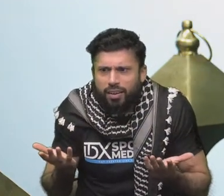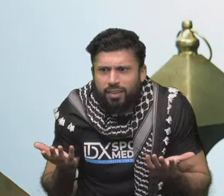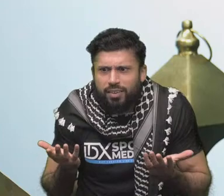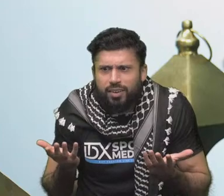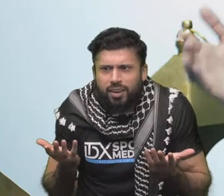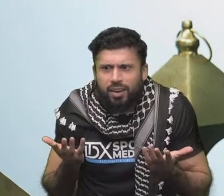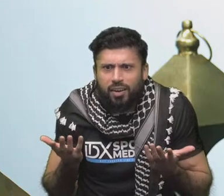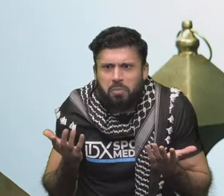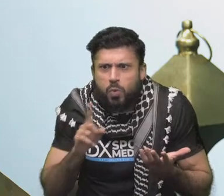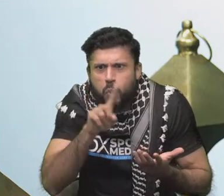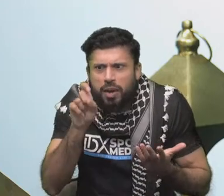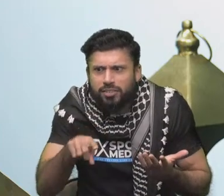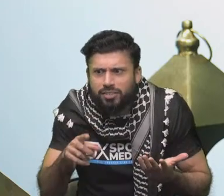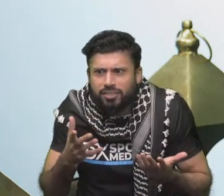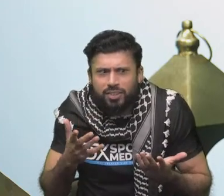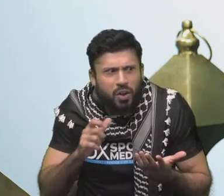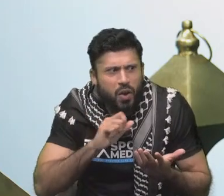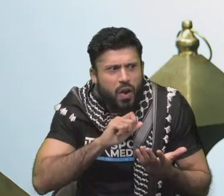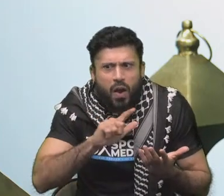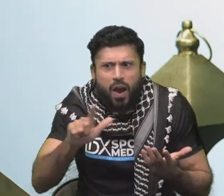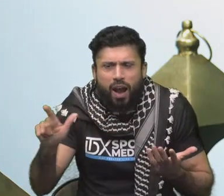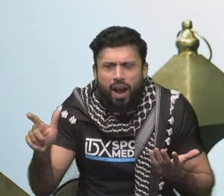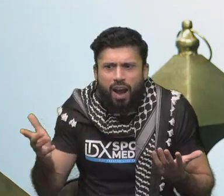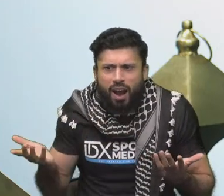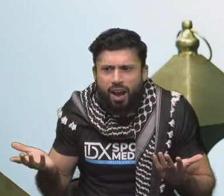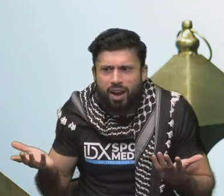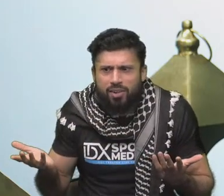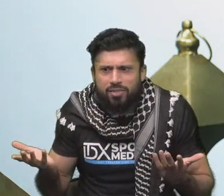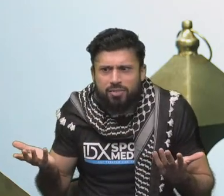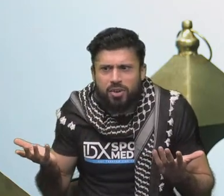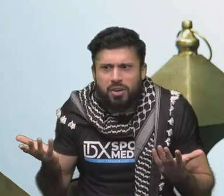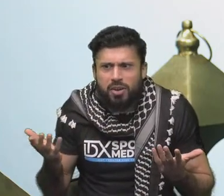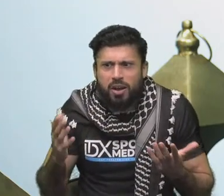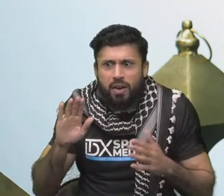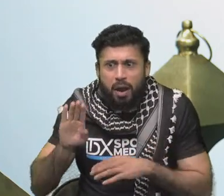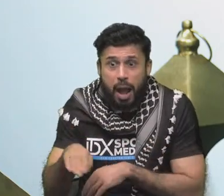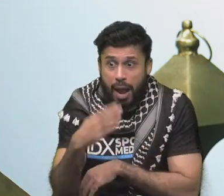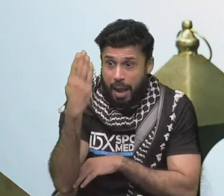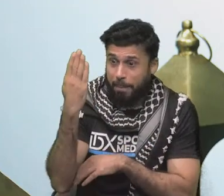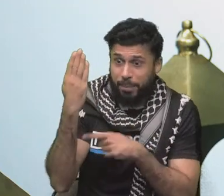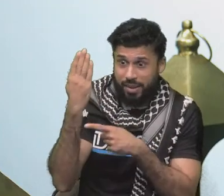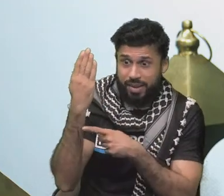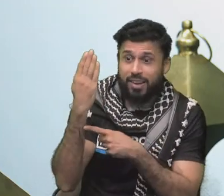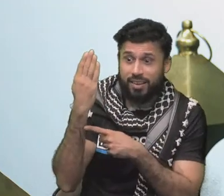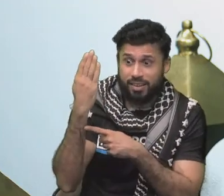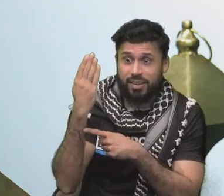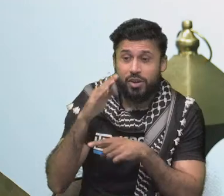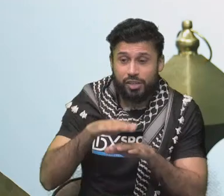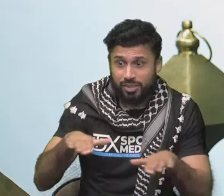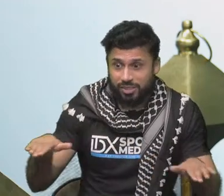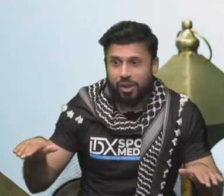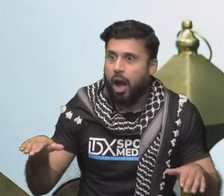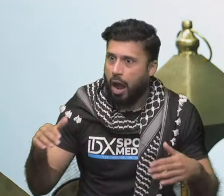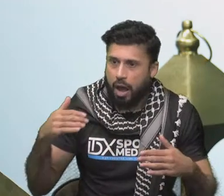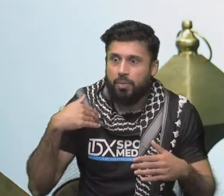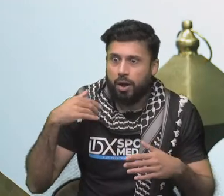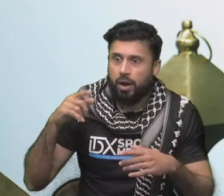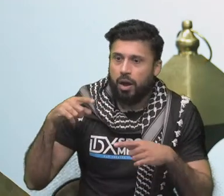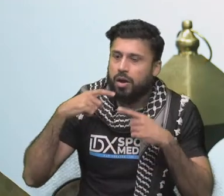الْخَطَائِينَ تَوَّابُونَ The best of the sinners are those who repent, right? Okay, is there an ayah in the Quran where Allah subhanahu wa ta'ala says Allah loves the sinners?